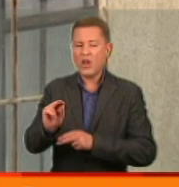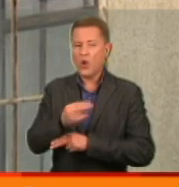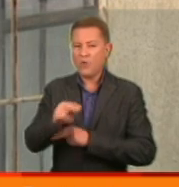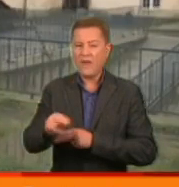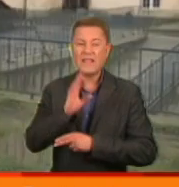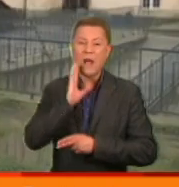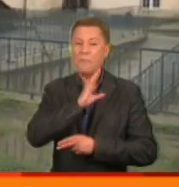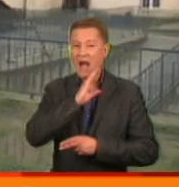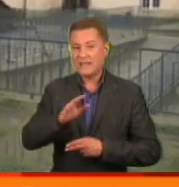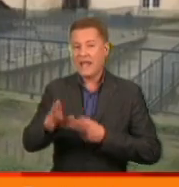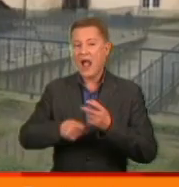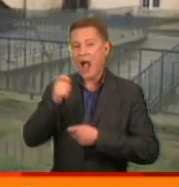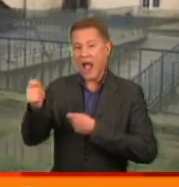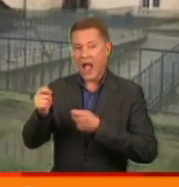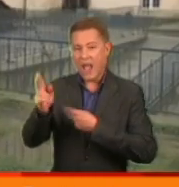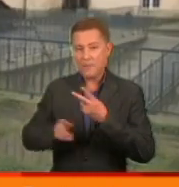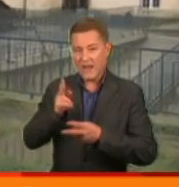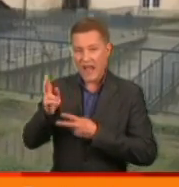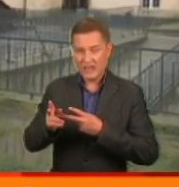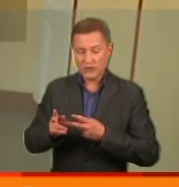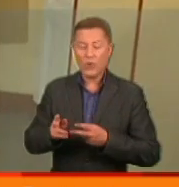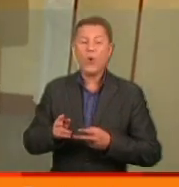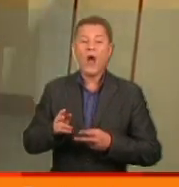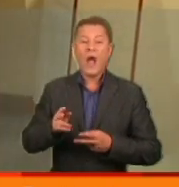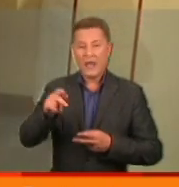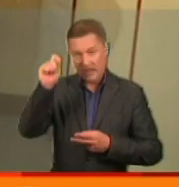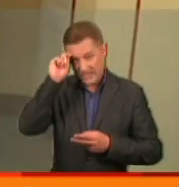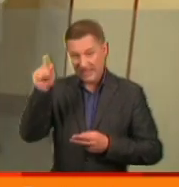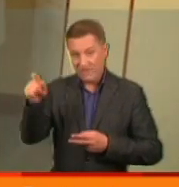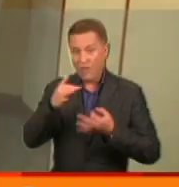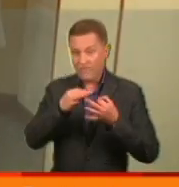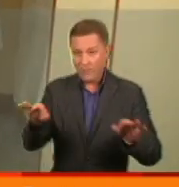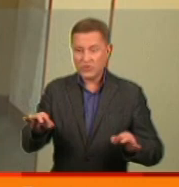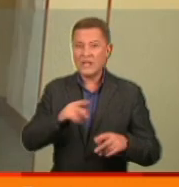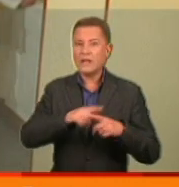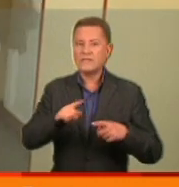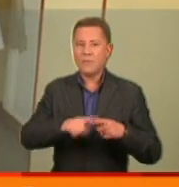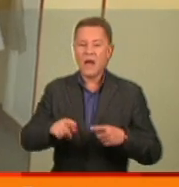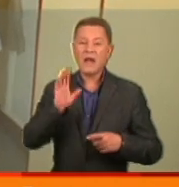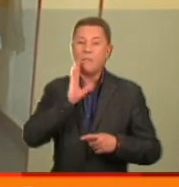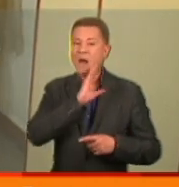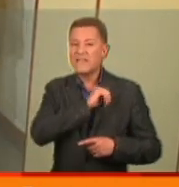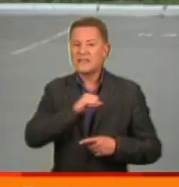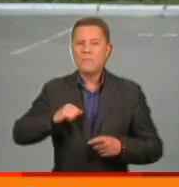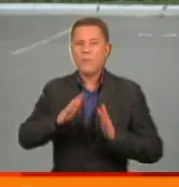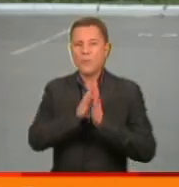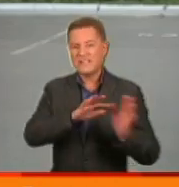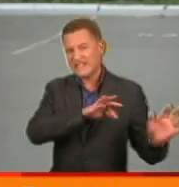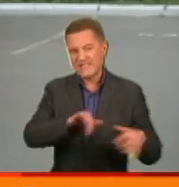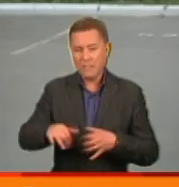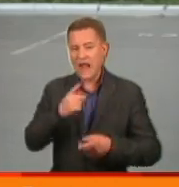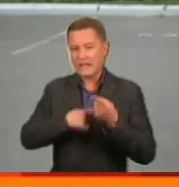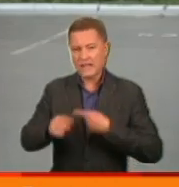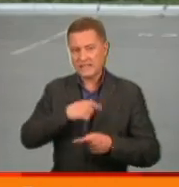подала апеляцію і за рішенням суду чоловіка випустили додому. Та вже незабаром сама ж попросила забрати сина